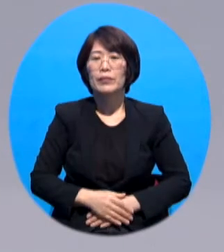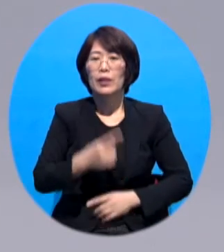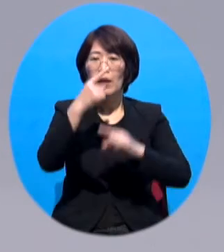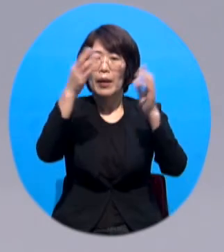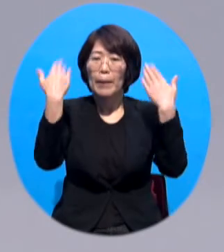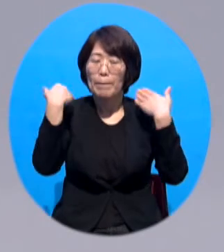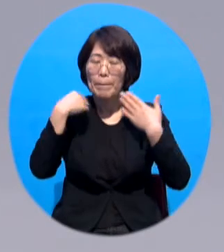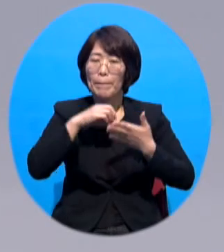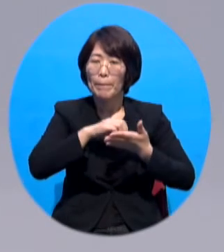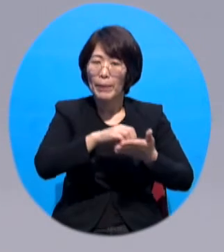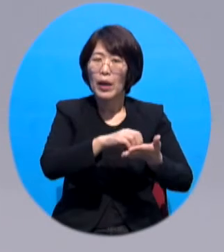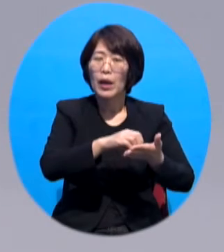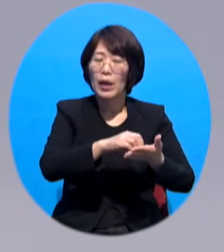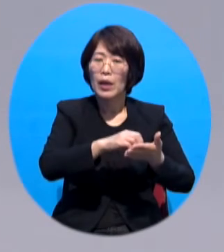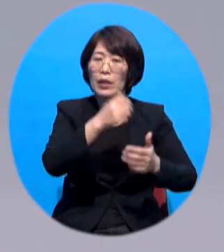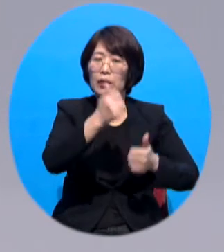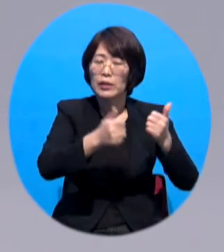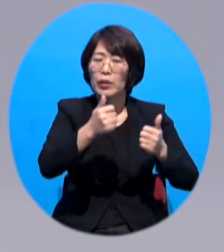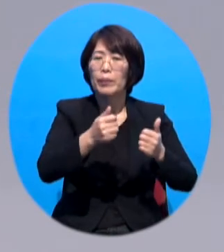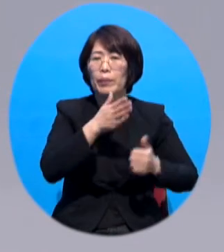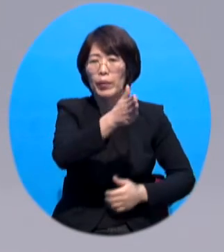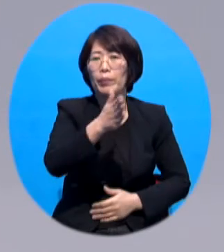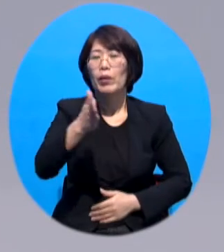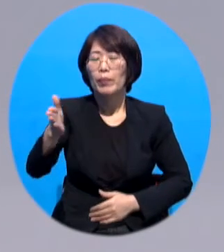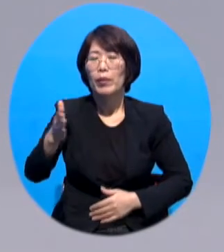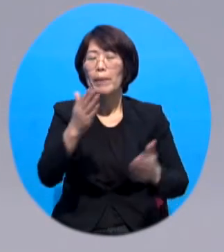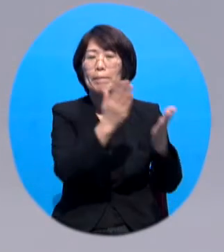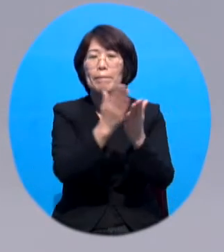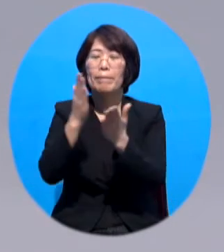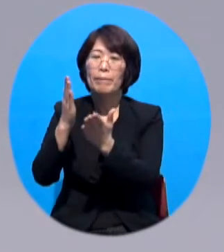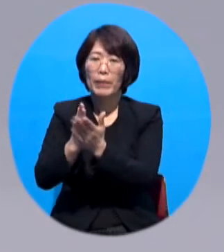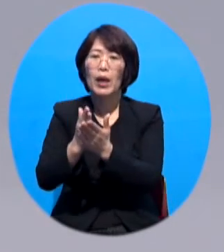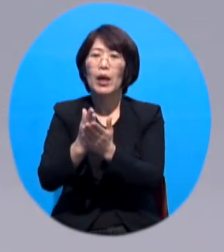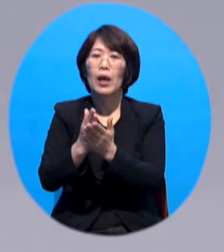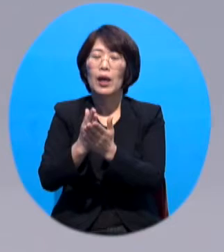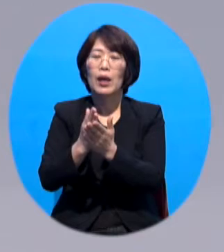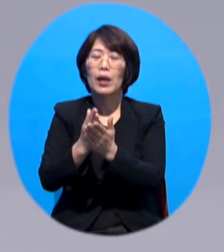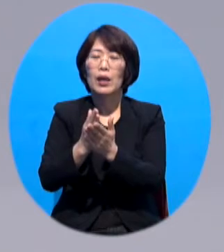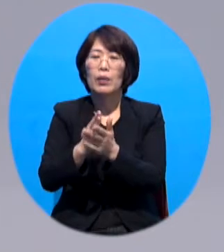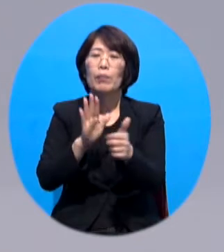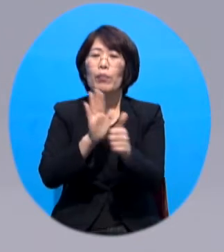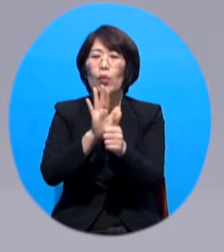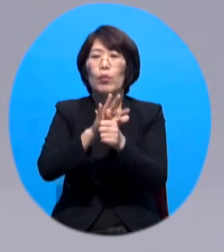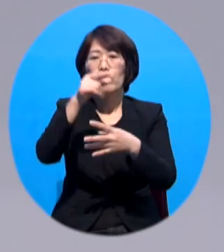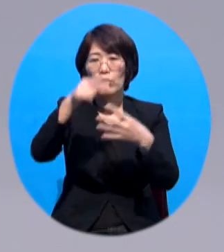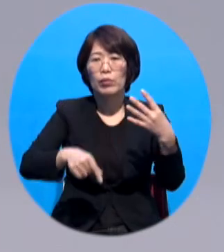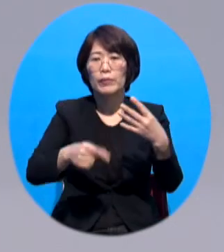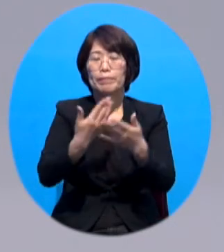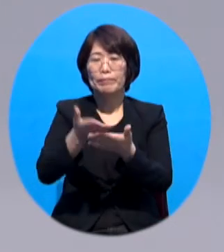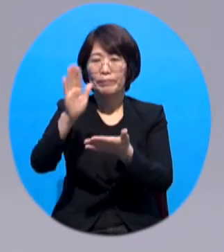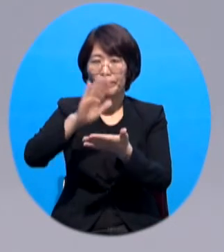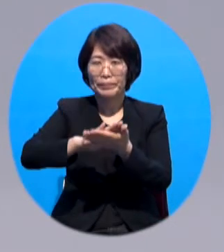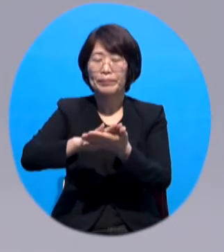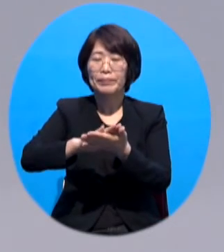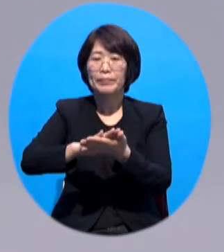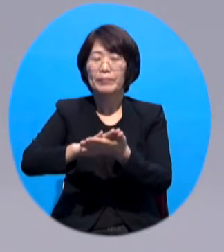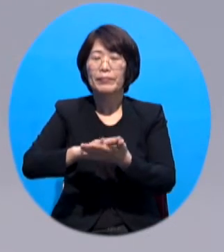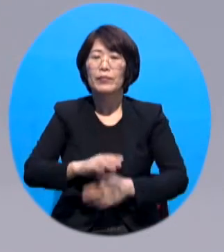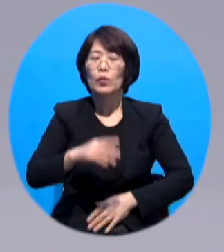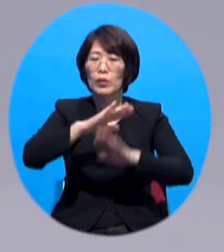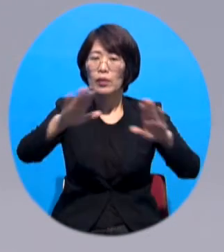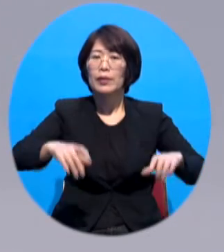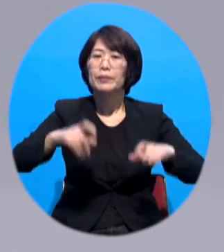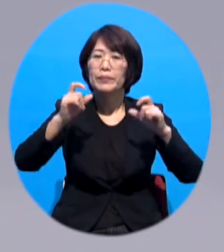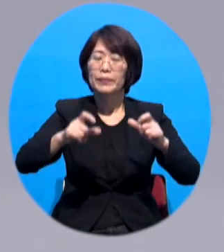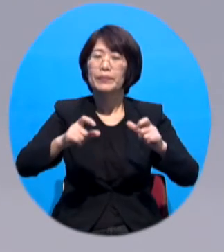옹벽과 전향 종합 전형 별로 맞춤형 진학지도 프로그램을 개선해 나가겠습니다 전남 0